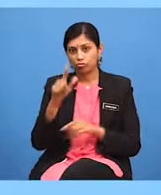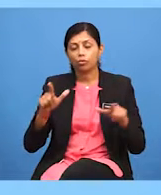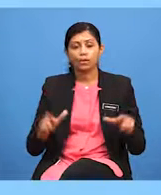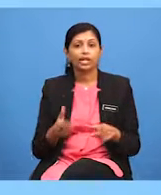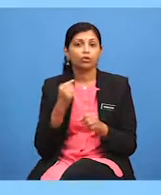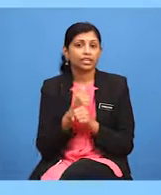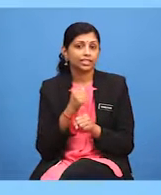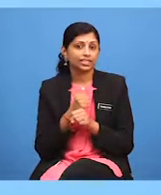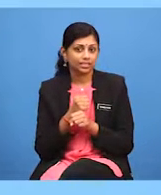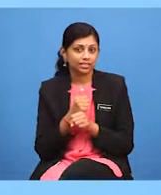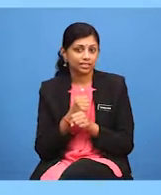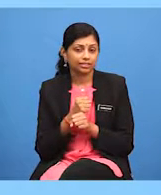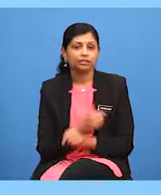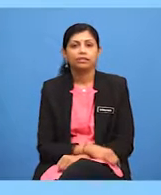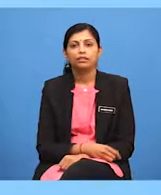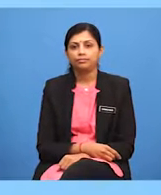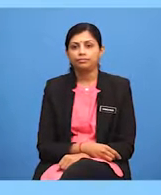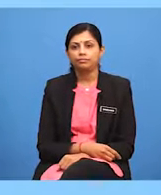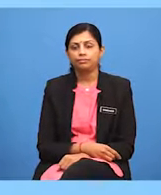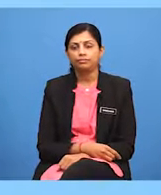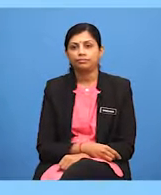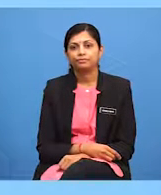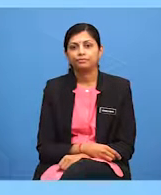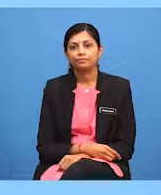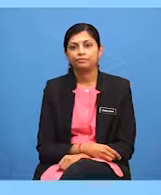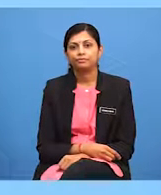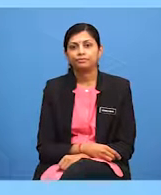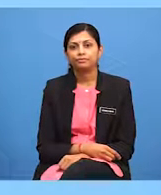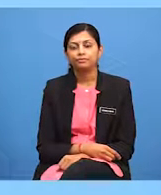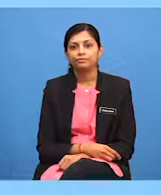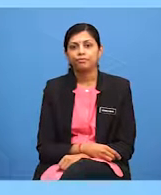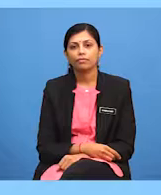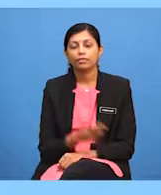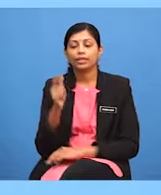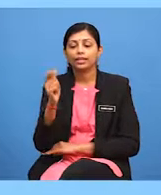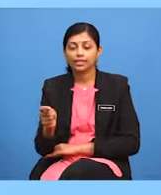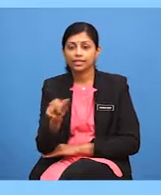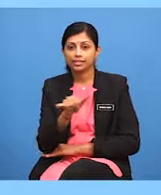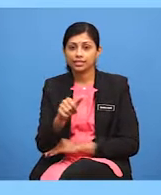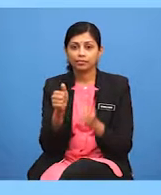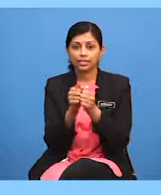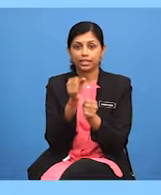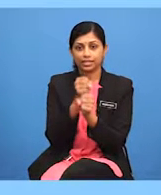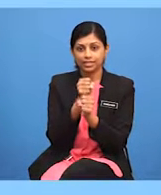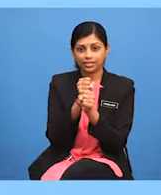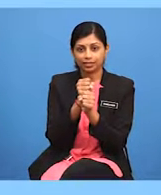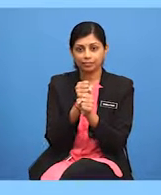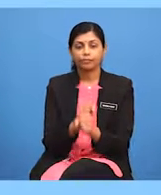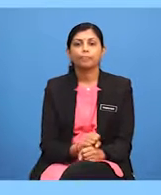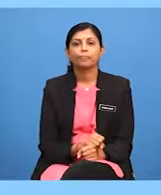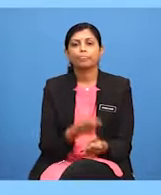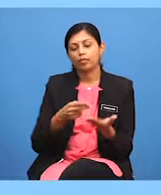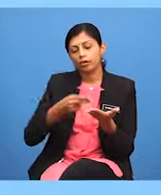untuk melakukan kerja. Tenaga sama dengan kerja.